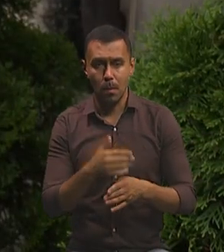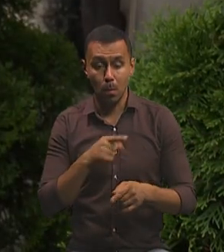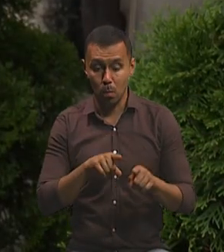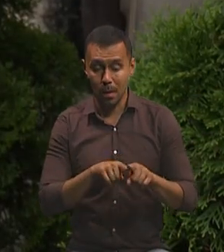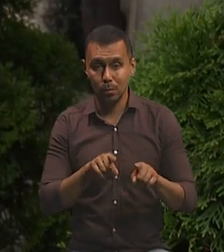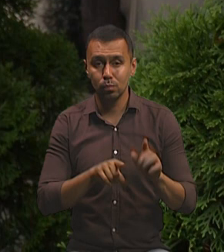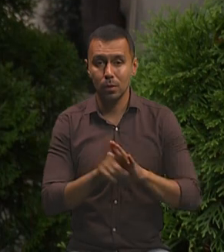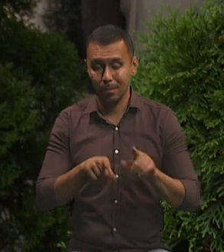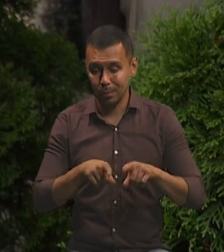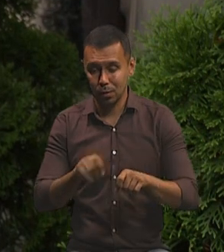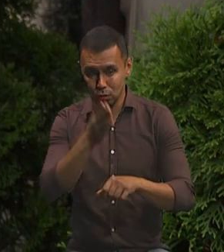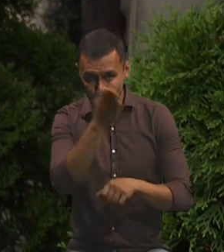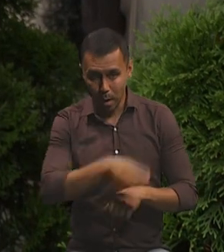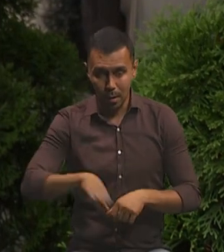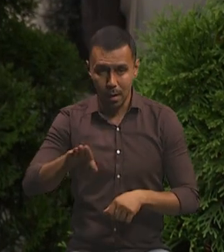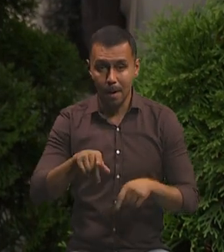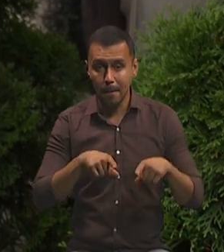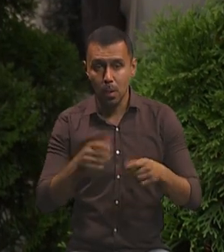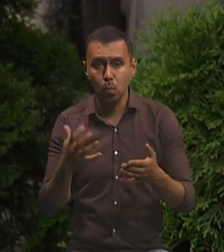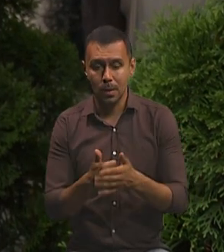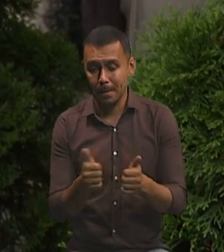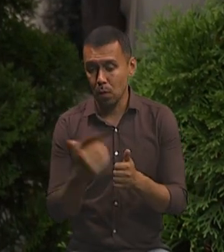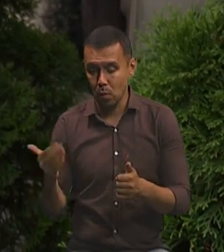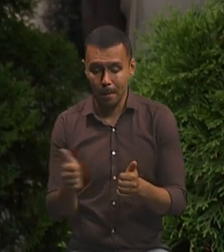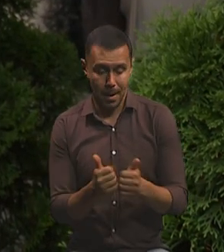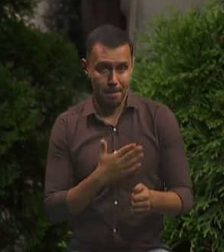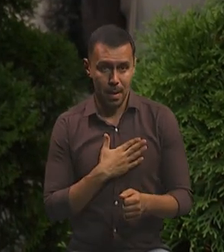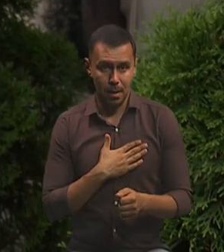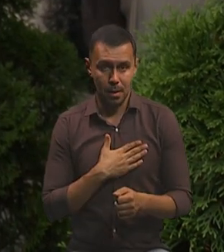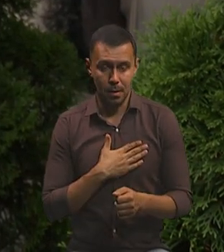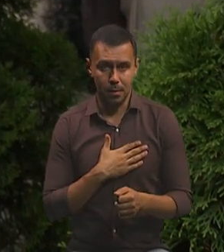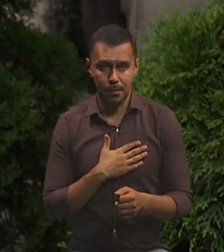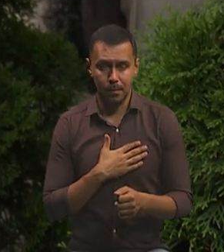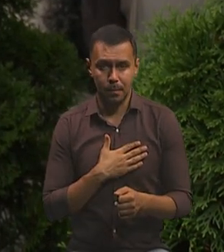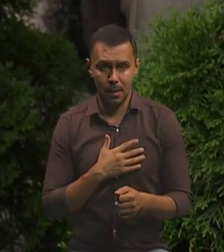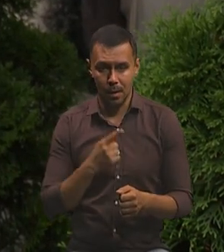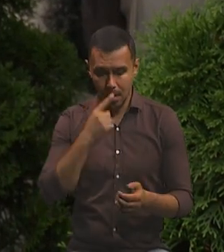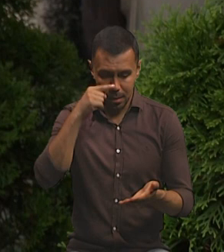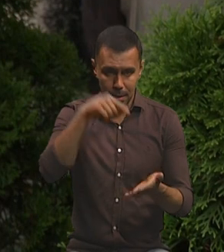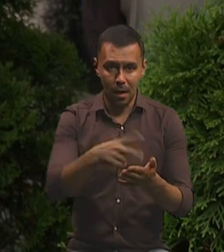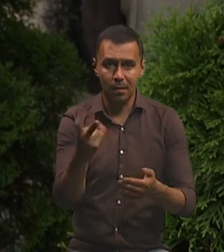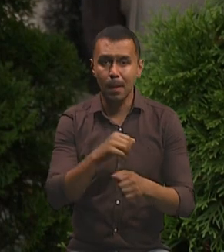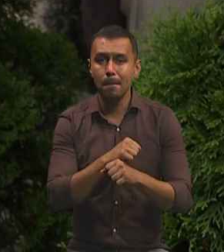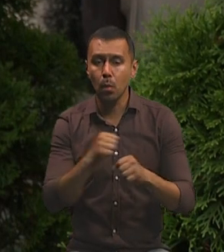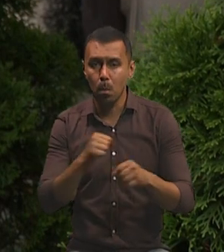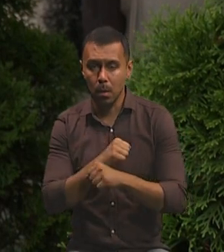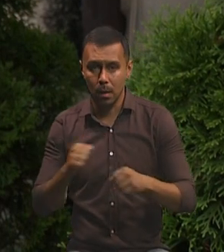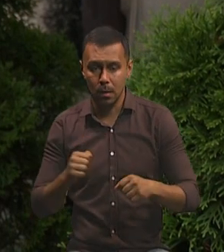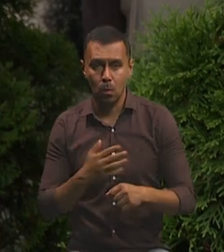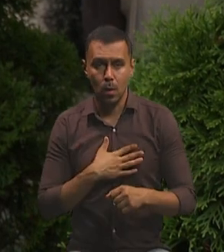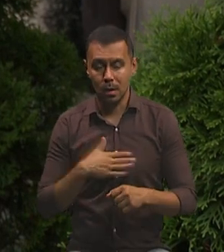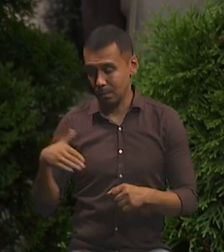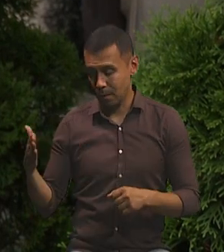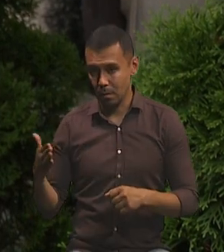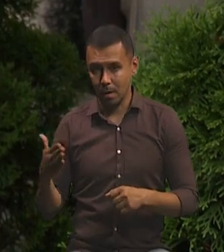і з товаришем ми бігли, і виходить, біля нього і біля мене виходить, впали ці дві бомби. Моє з